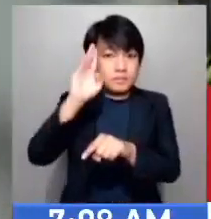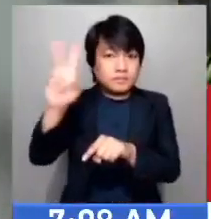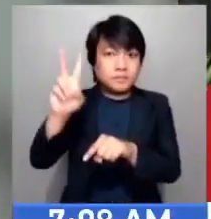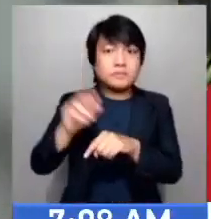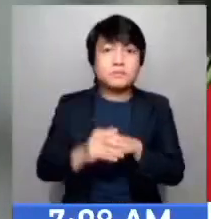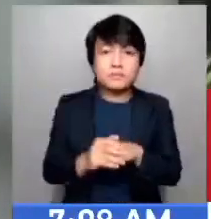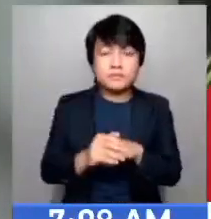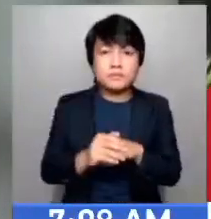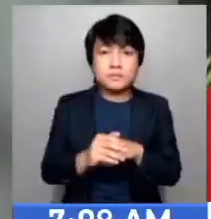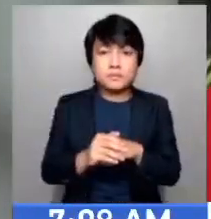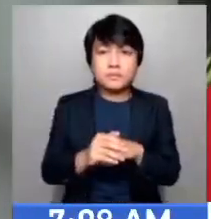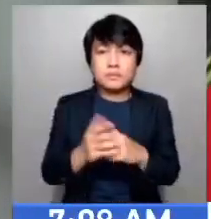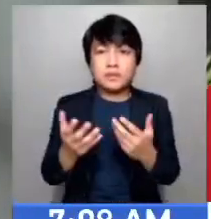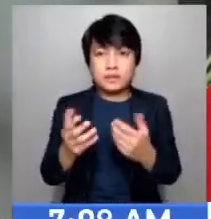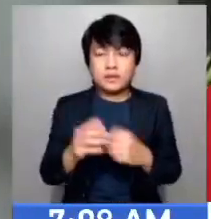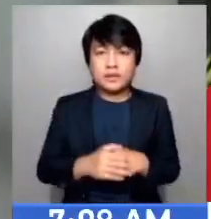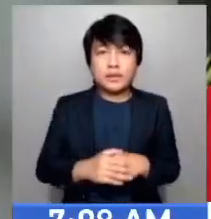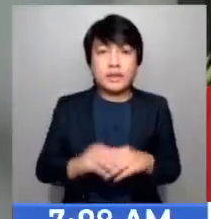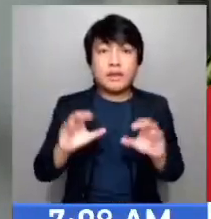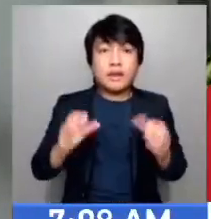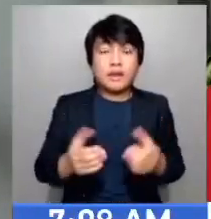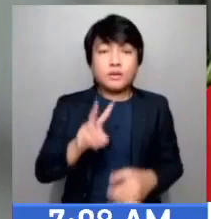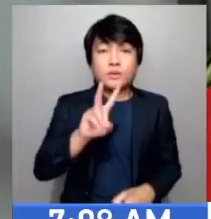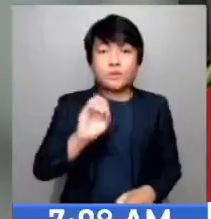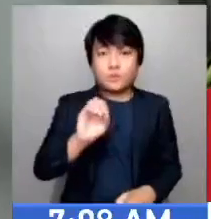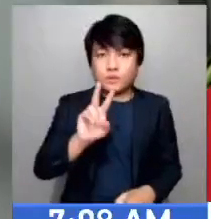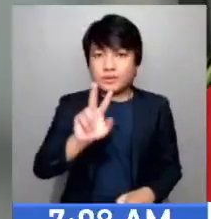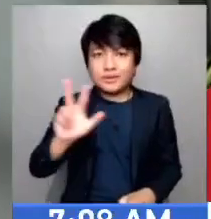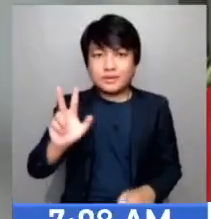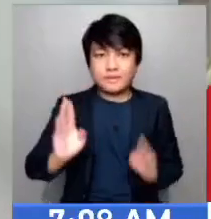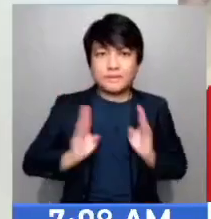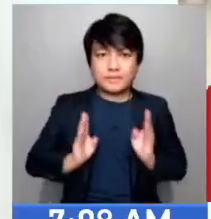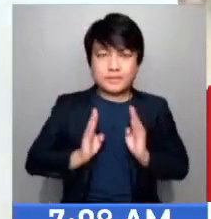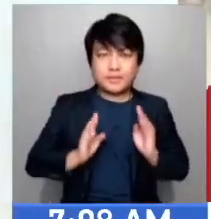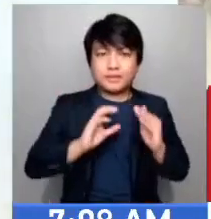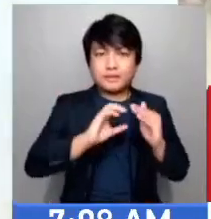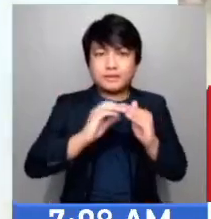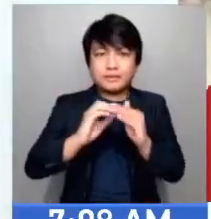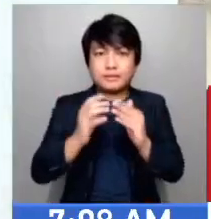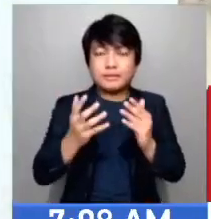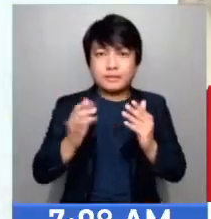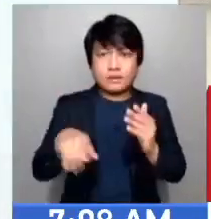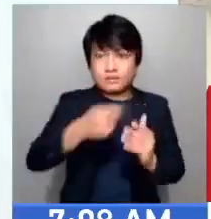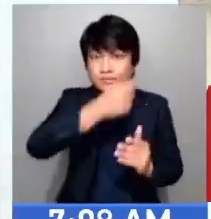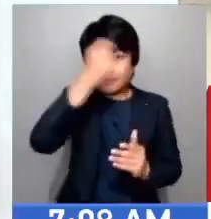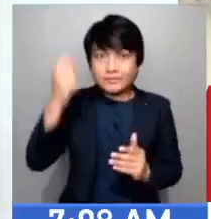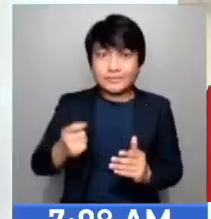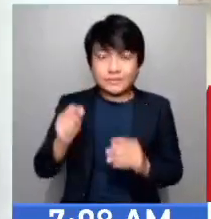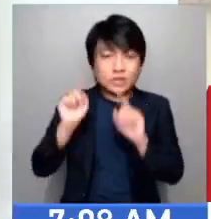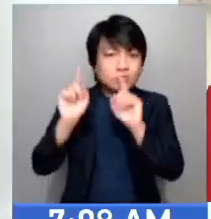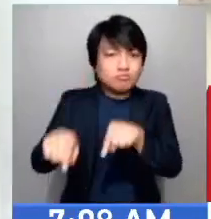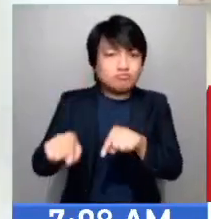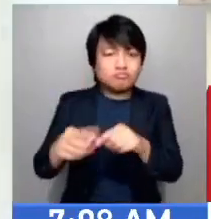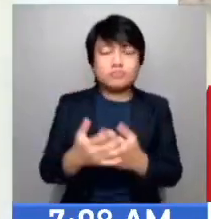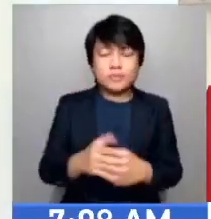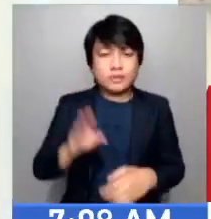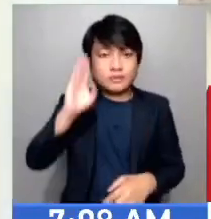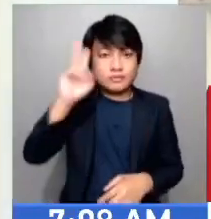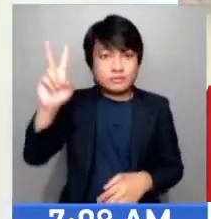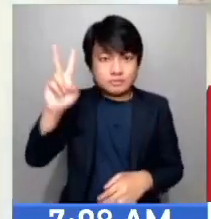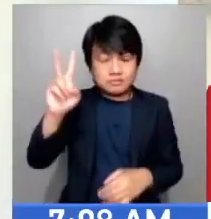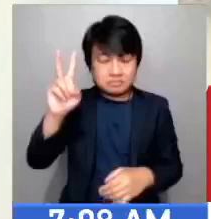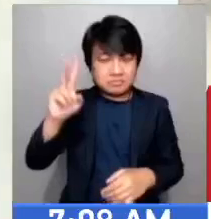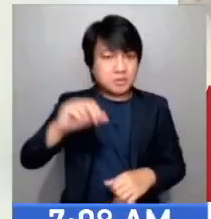of 2023 sa Baguio City. Kasabay ng pagbati sa graduates, ipinagmalaki ng Pangulo na patuloy pang pinalalakas ang militar ng